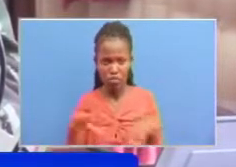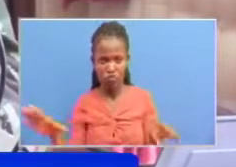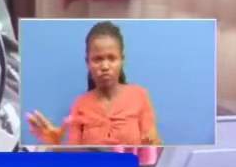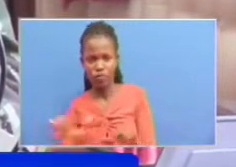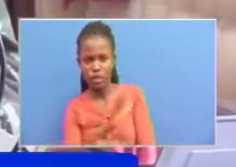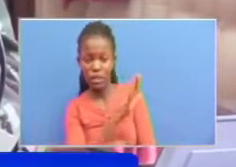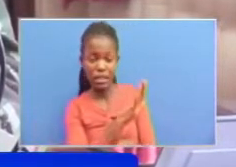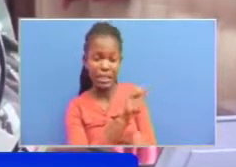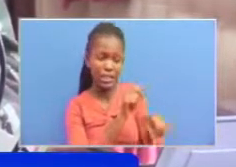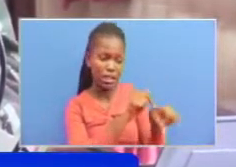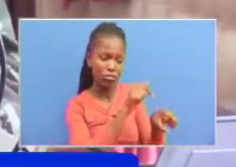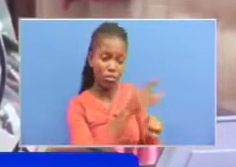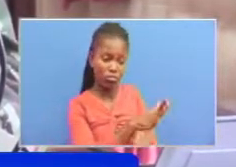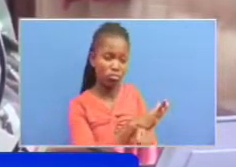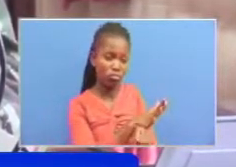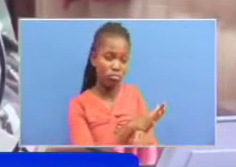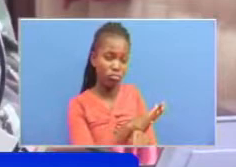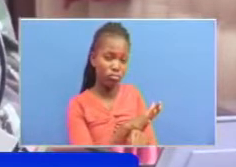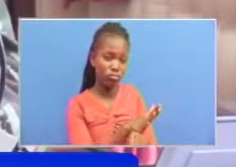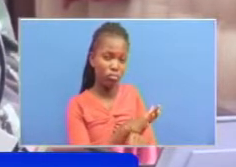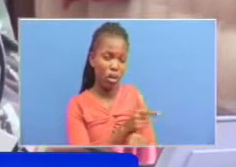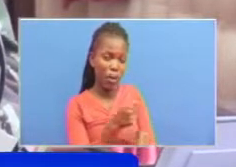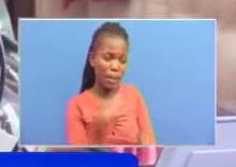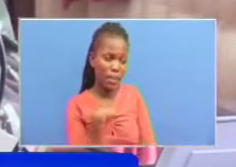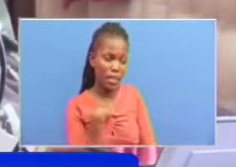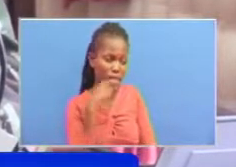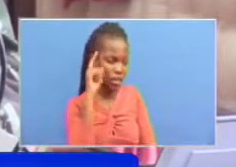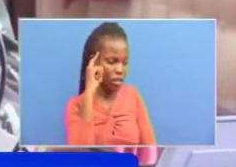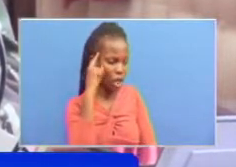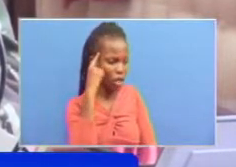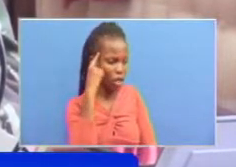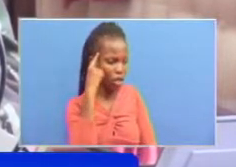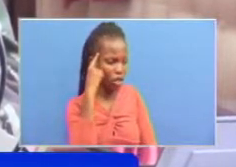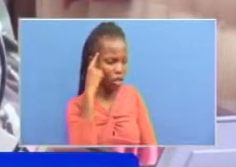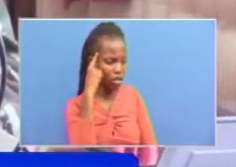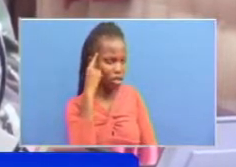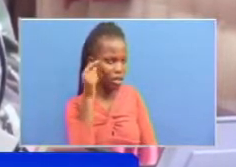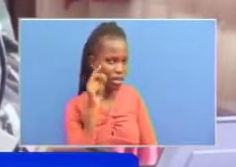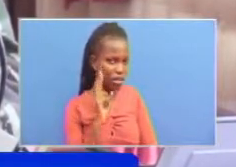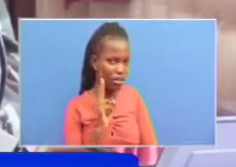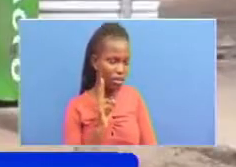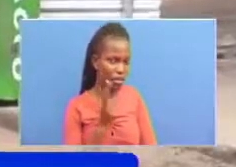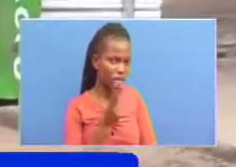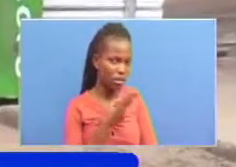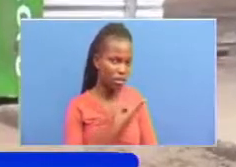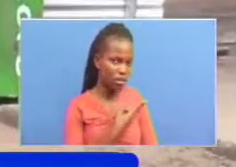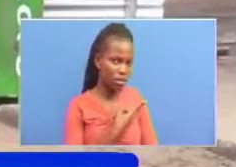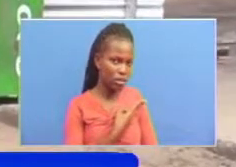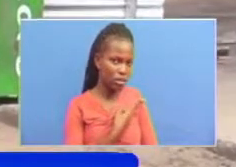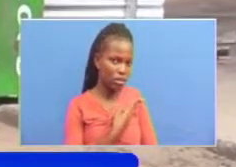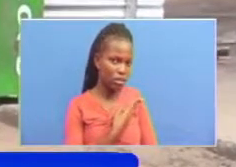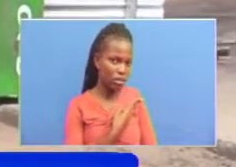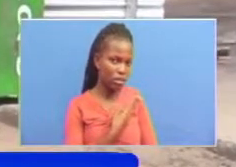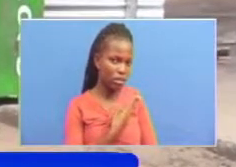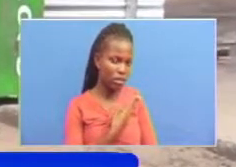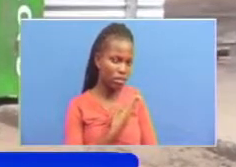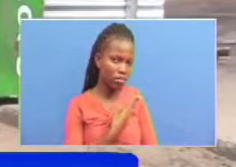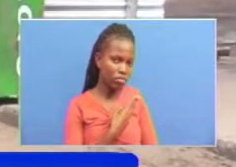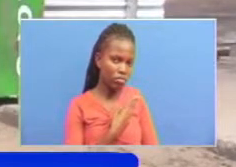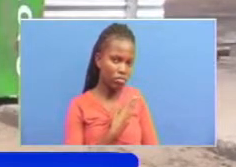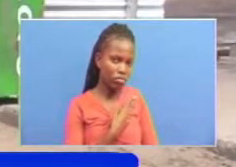wakati huu wa COVID-19. I think they continue provoking us. Kiko kecha atumia atui